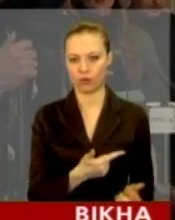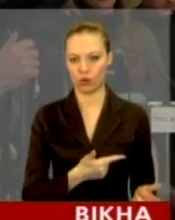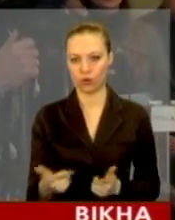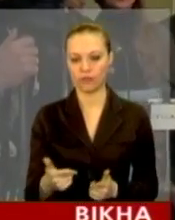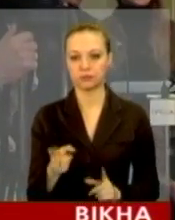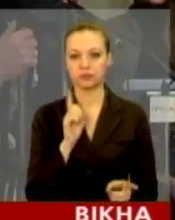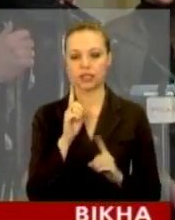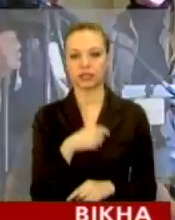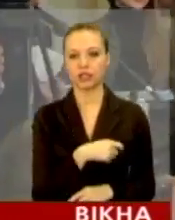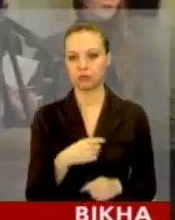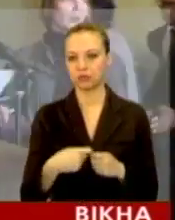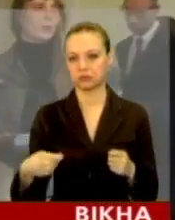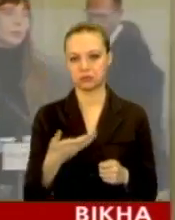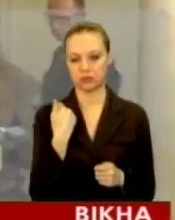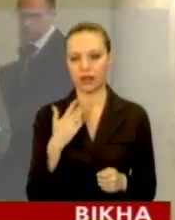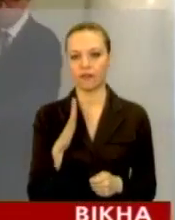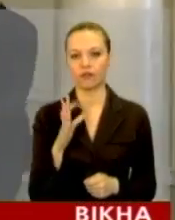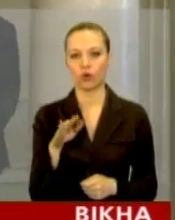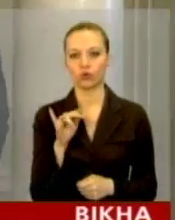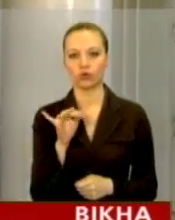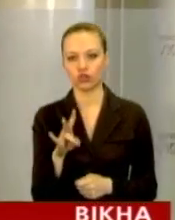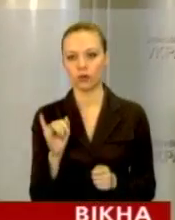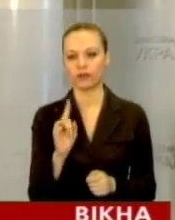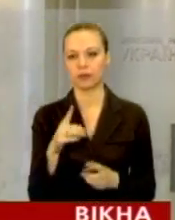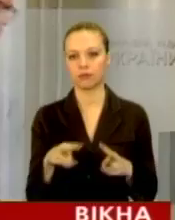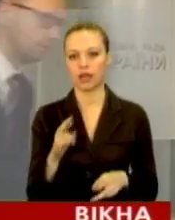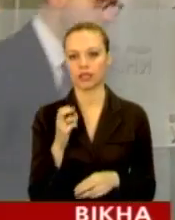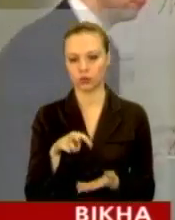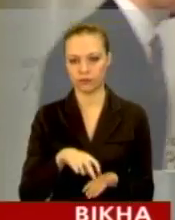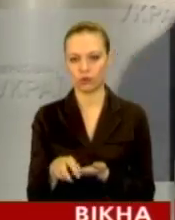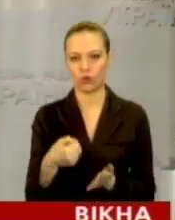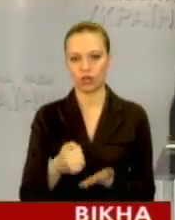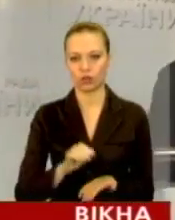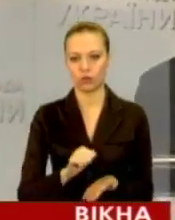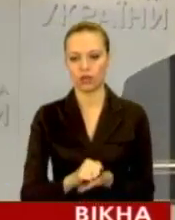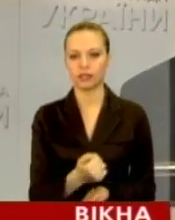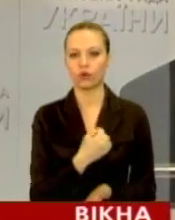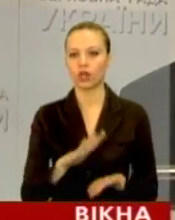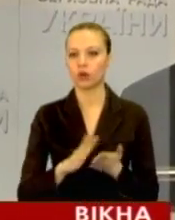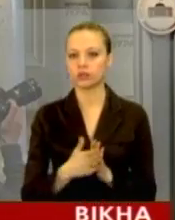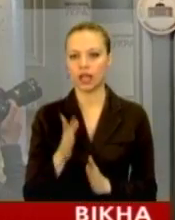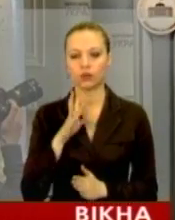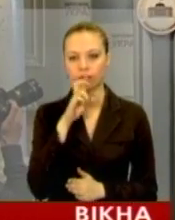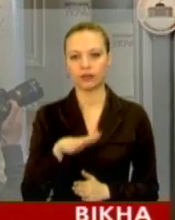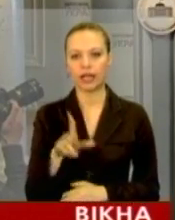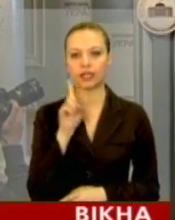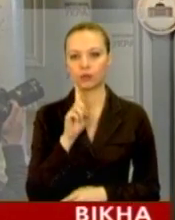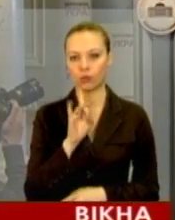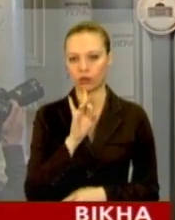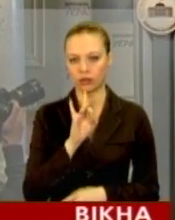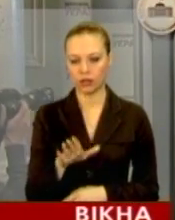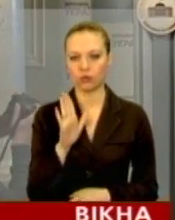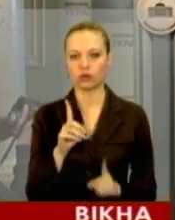Засідання депутатів не затягується. ВО президента Турчинов і прем'єр Яценюк виходять до преси. Воєнного стану в країні поки не буде. В